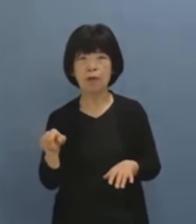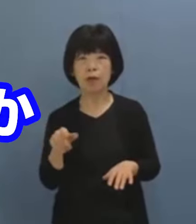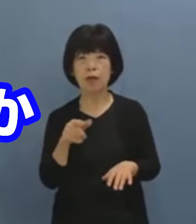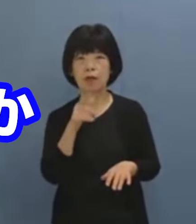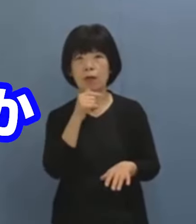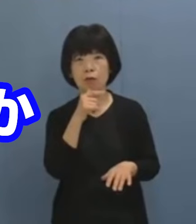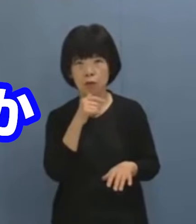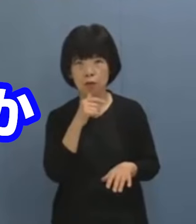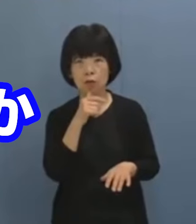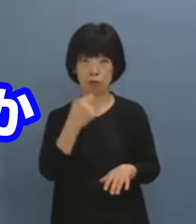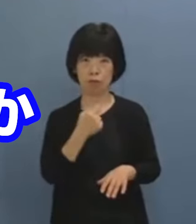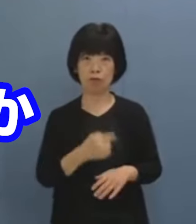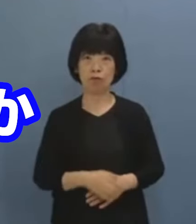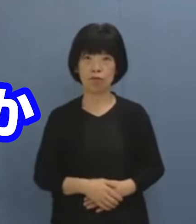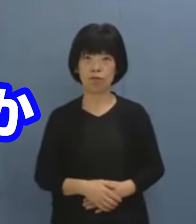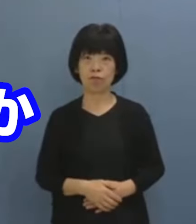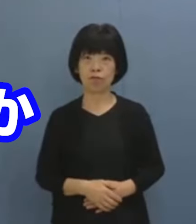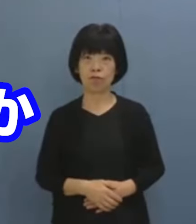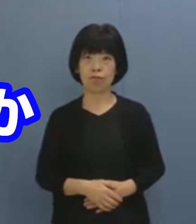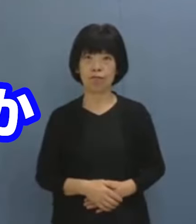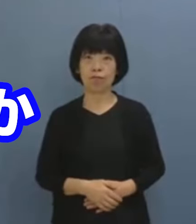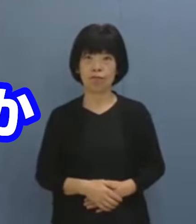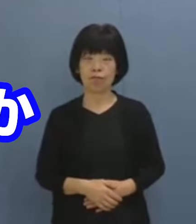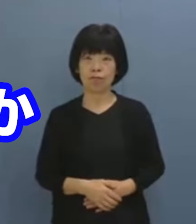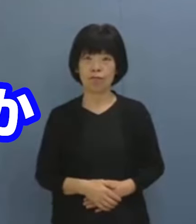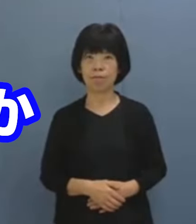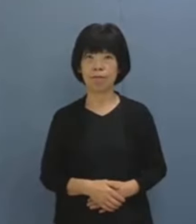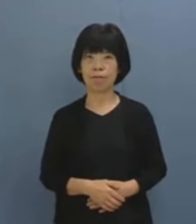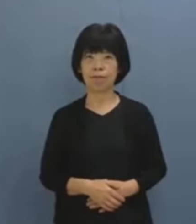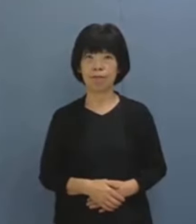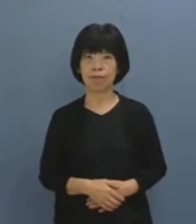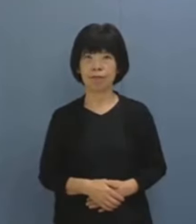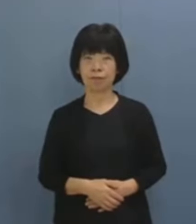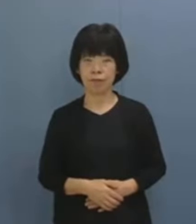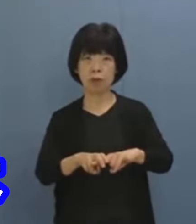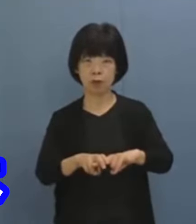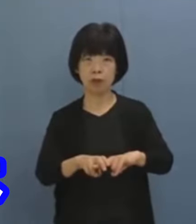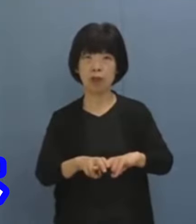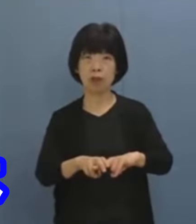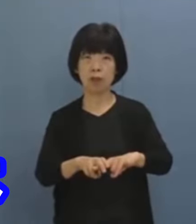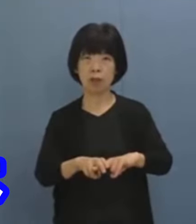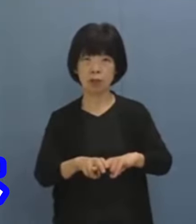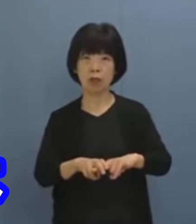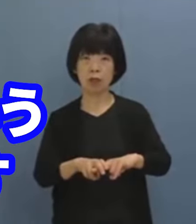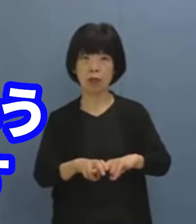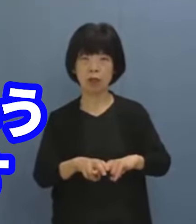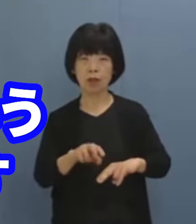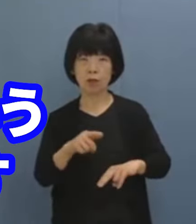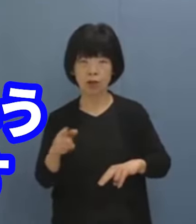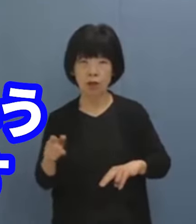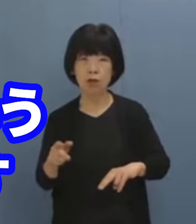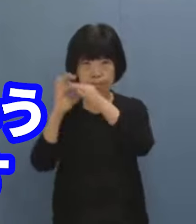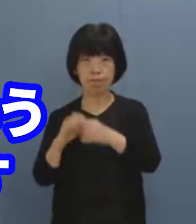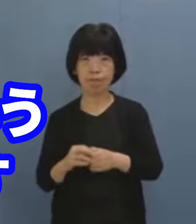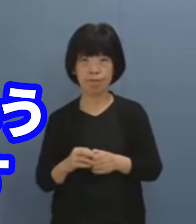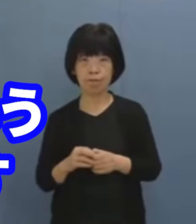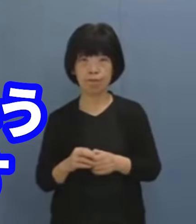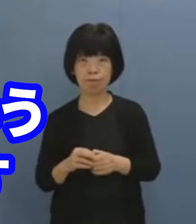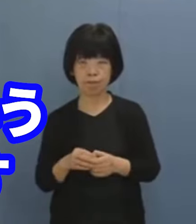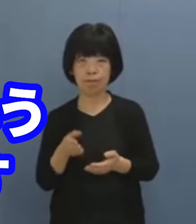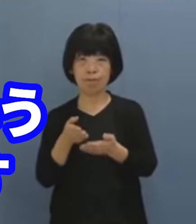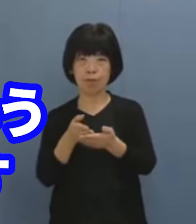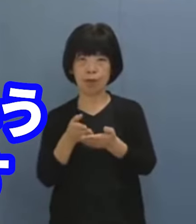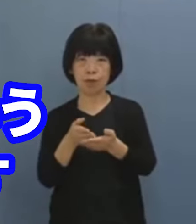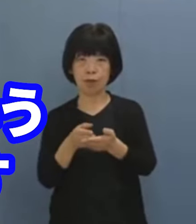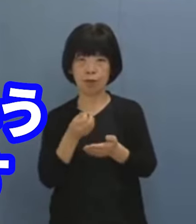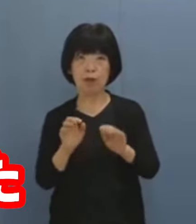ますし、まあ、そういったことがいくつか、まあ、やはり百条委員会の中で出てきたということは、まあ、私は申し訳ないなという